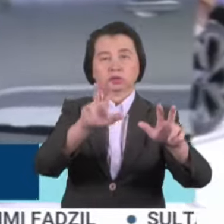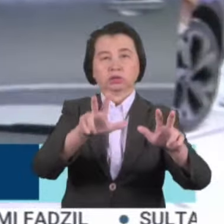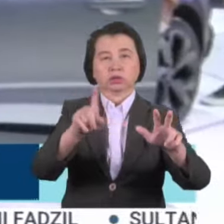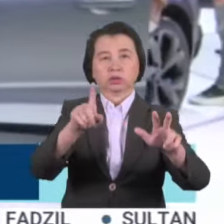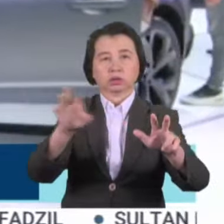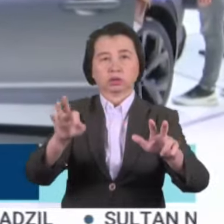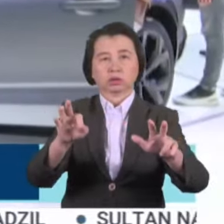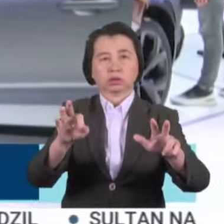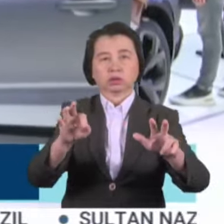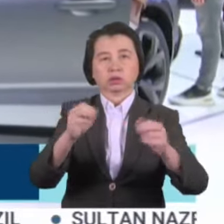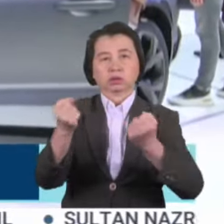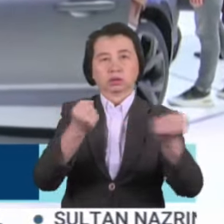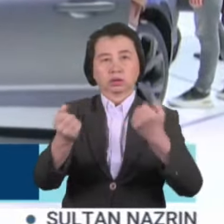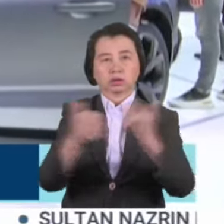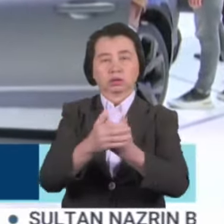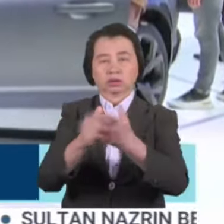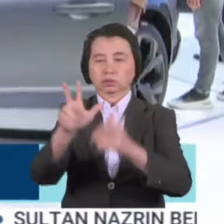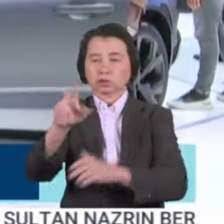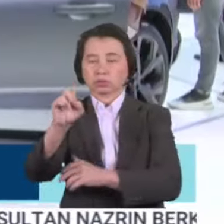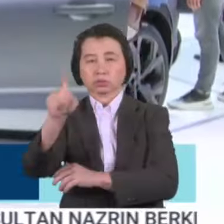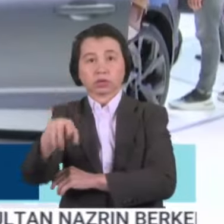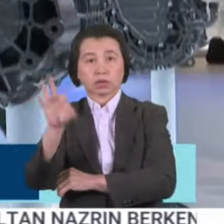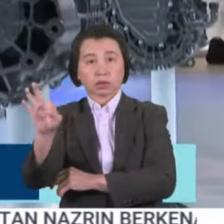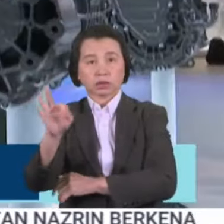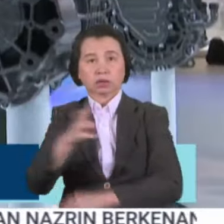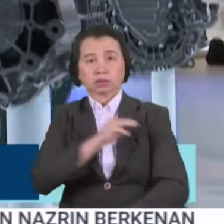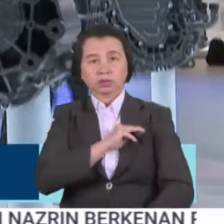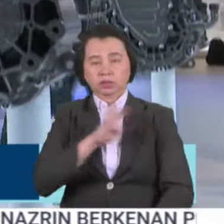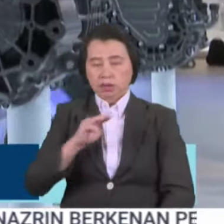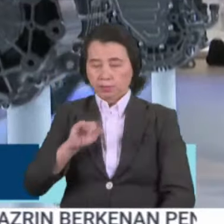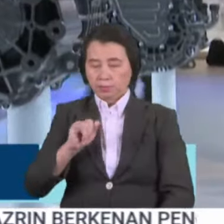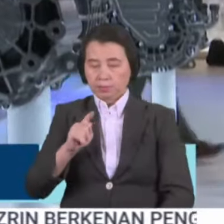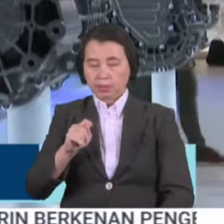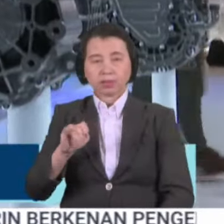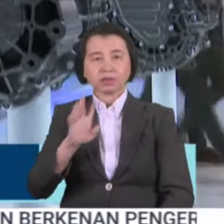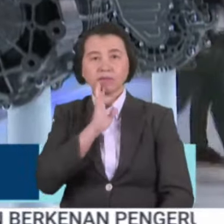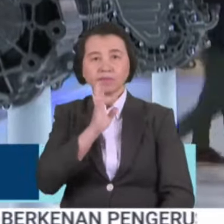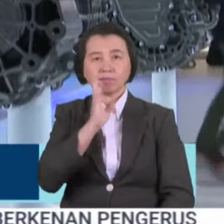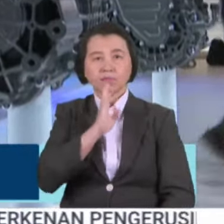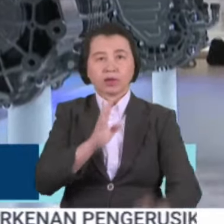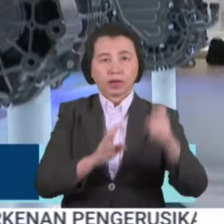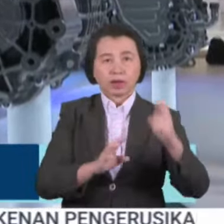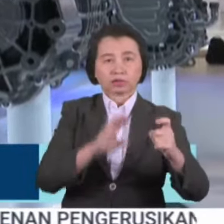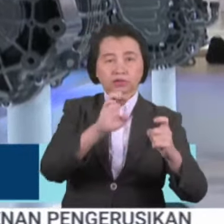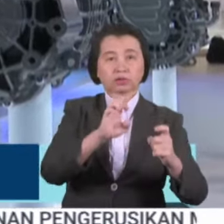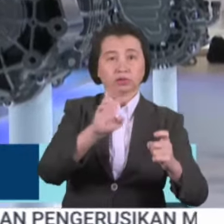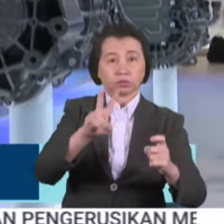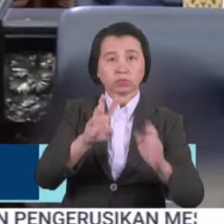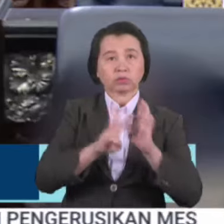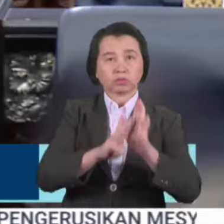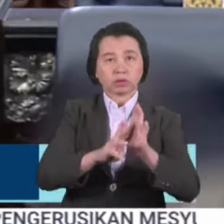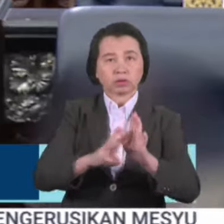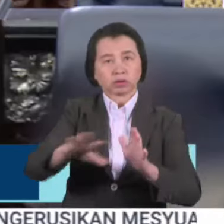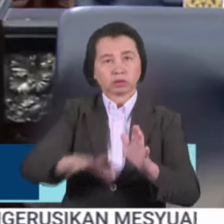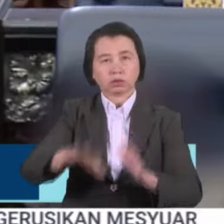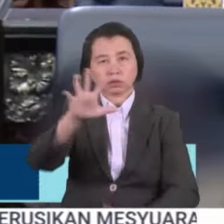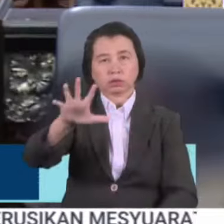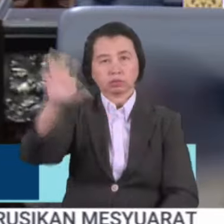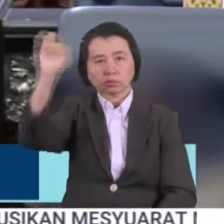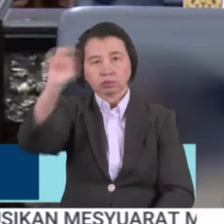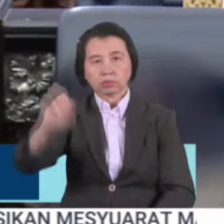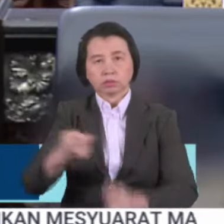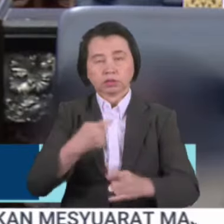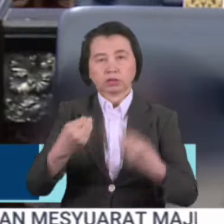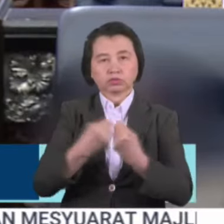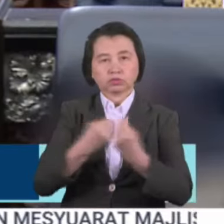33,319 unit setakat 30 September lalu. Menteri Miti berkata jumlah XEV tersebut mewakili kira-kira 5%